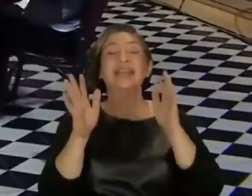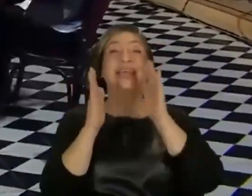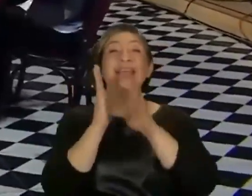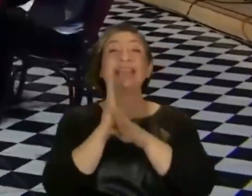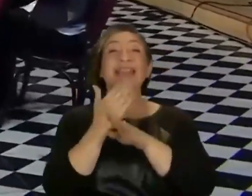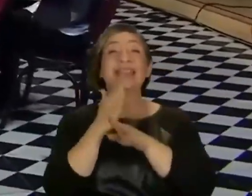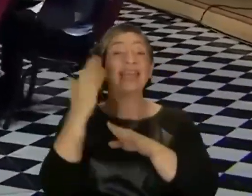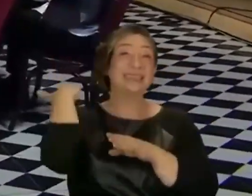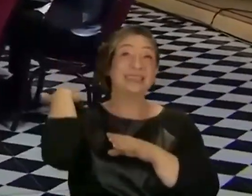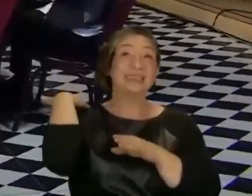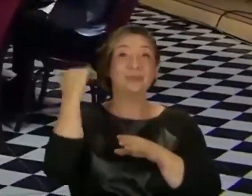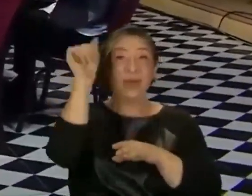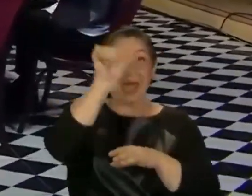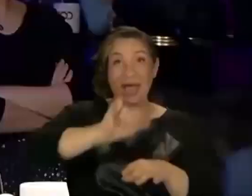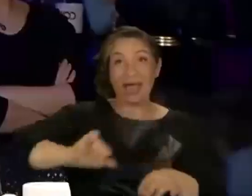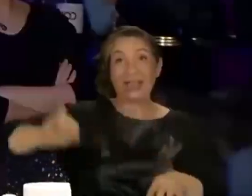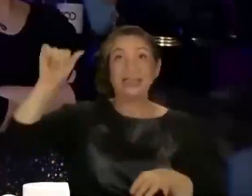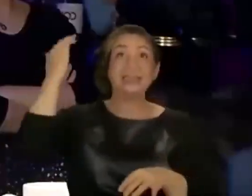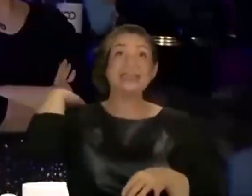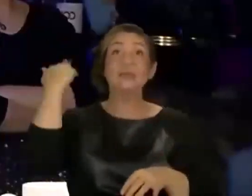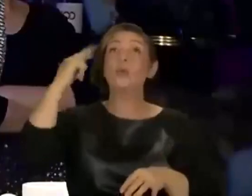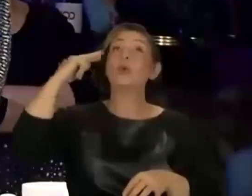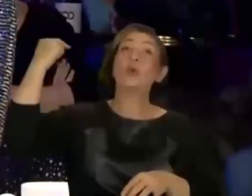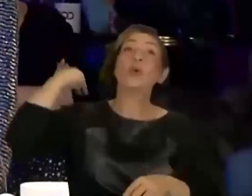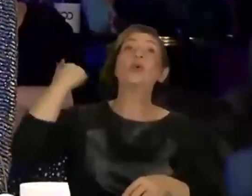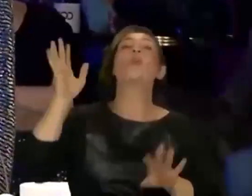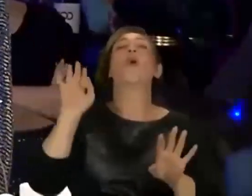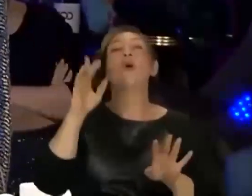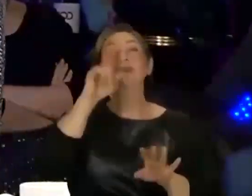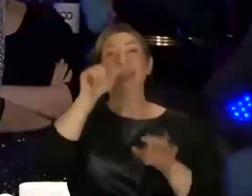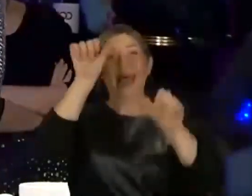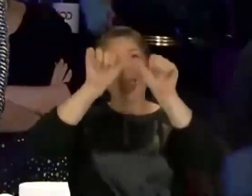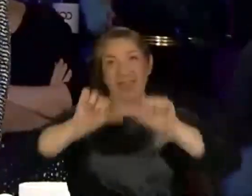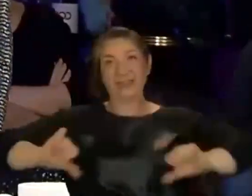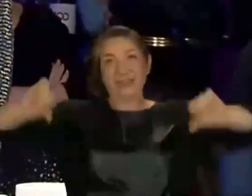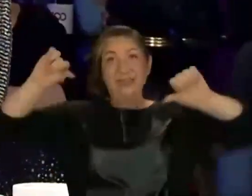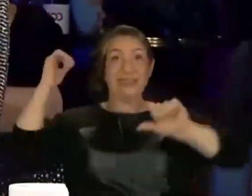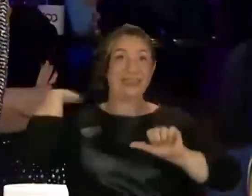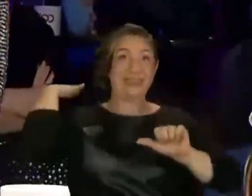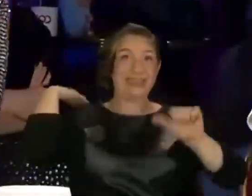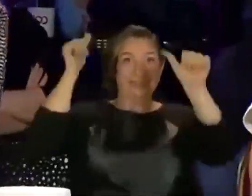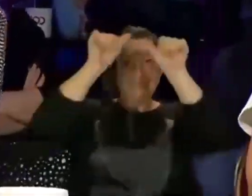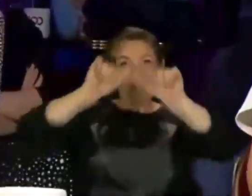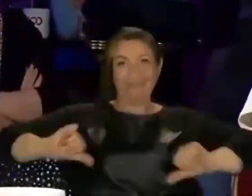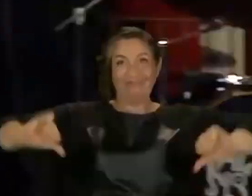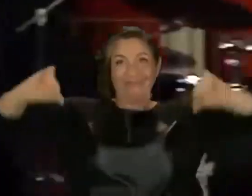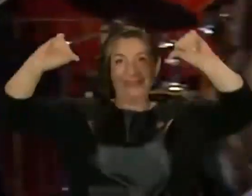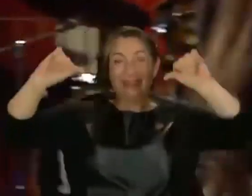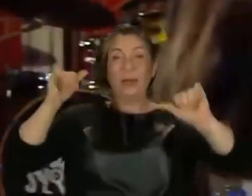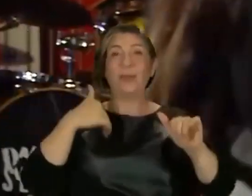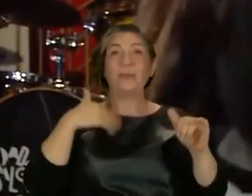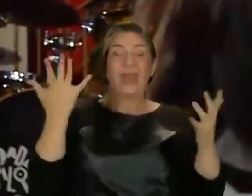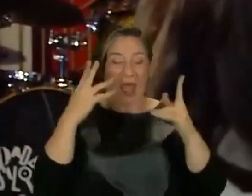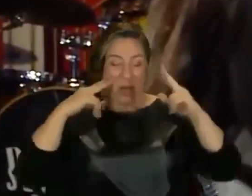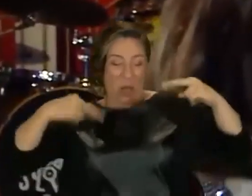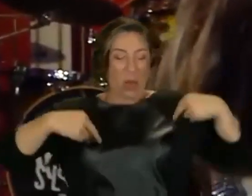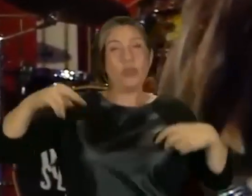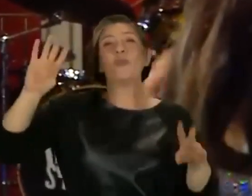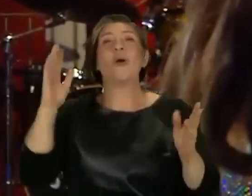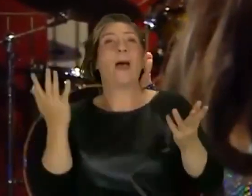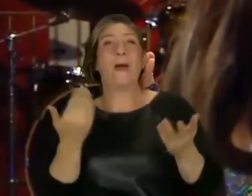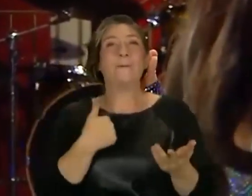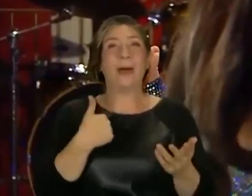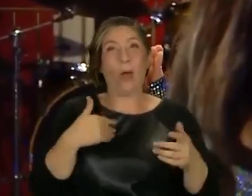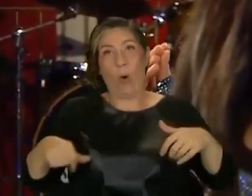benim de o kadar sırtım açık. Sırtım açık çünkü sırtım gözükmüyor. O yüzden açık. Bana, nasıl ya? Bana benim oradan... de nerelerim gözükmüyor hayır. Bu